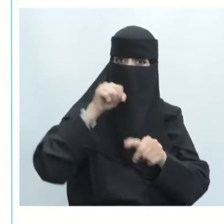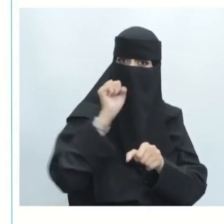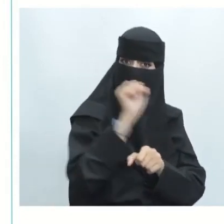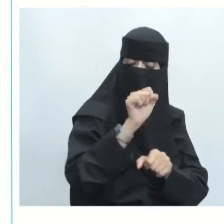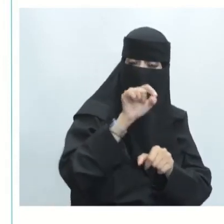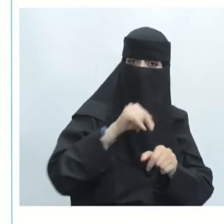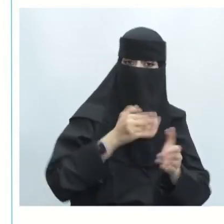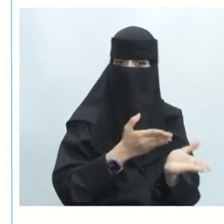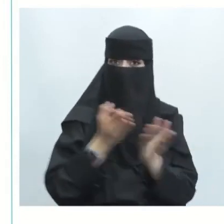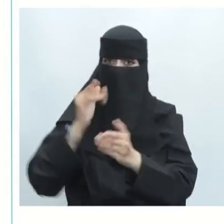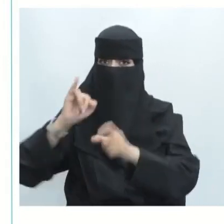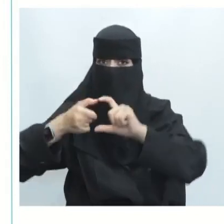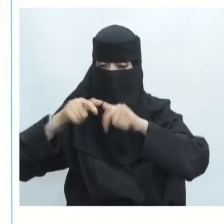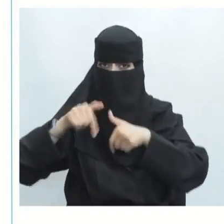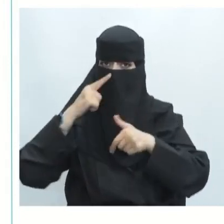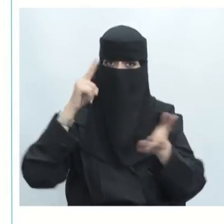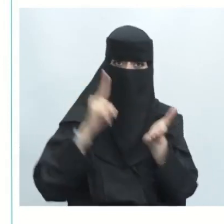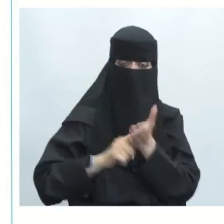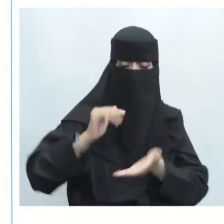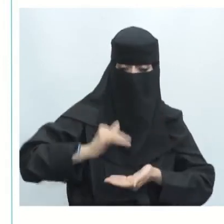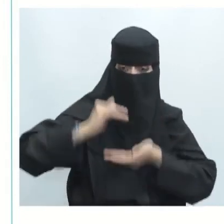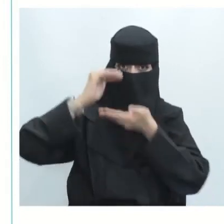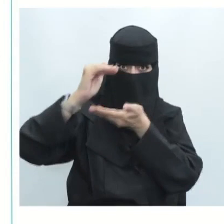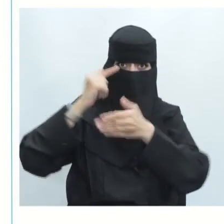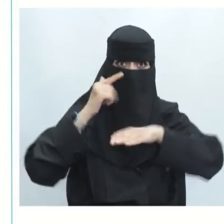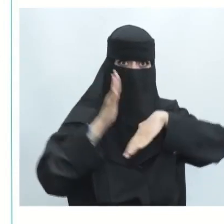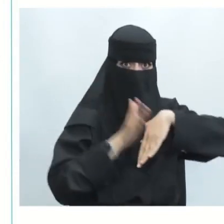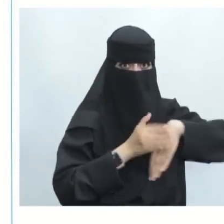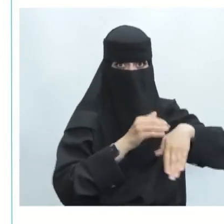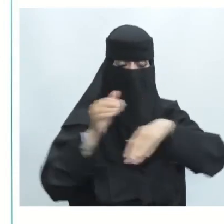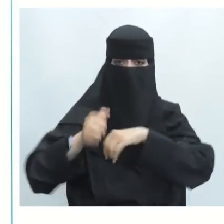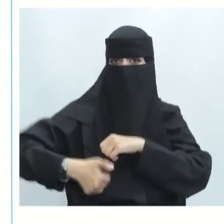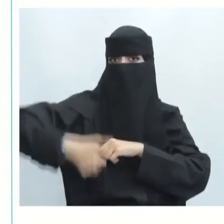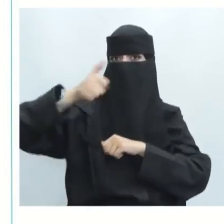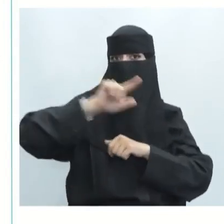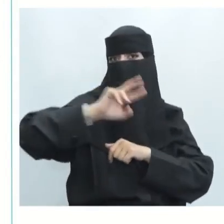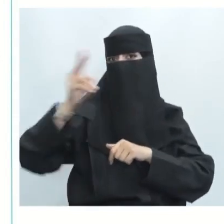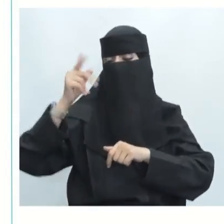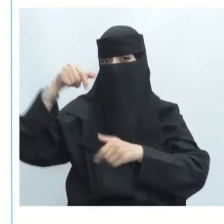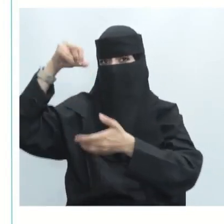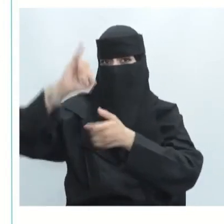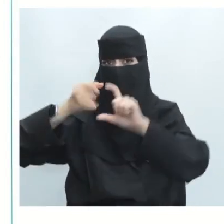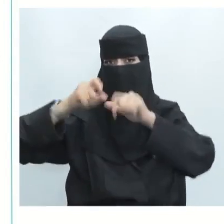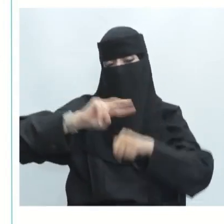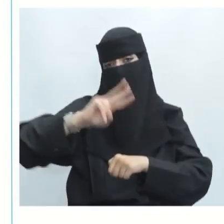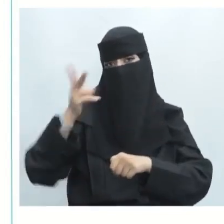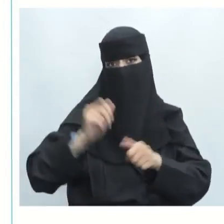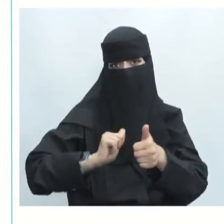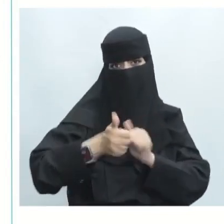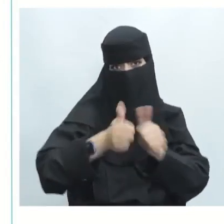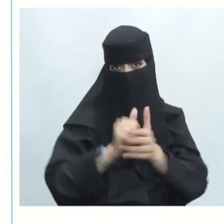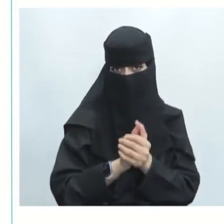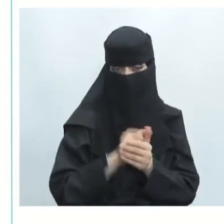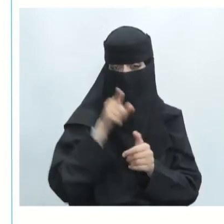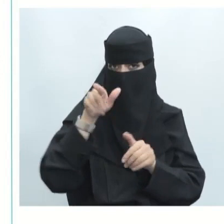ما ان تقدم منتج او خدمه افضل من تلك التي تقدمها منظمه منافسه